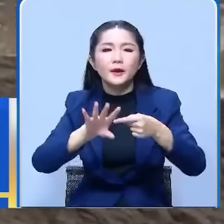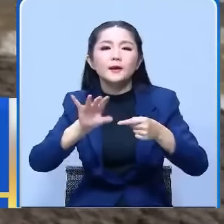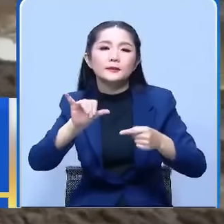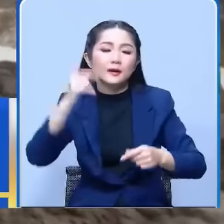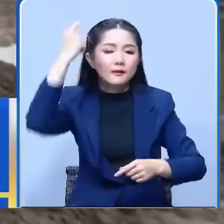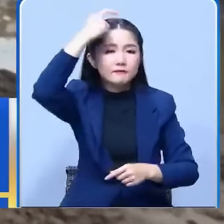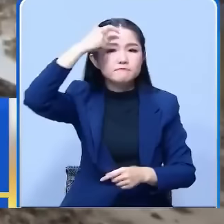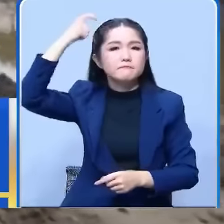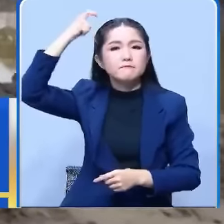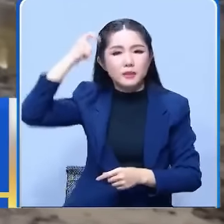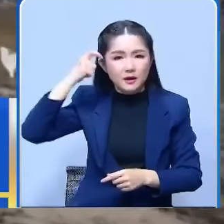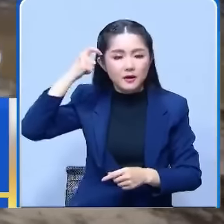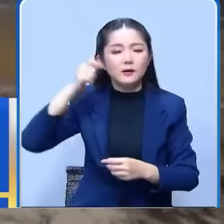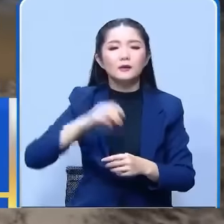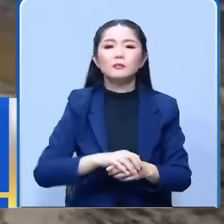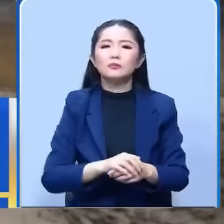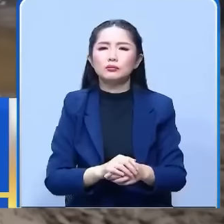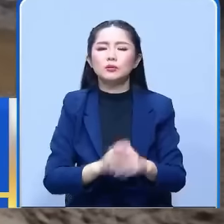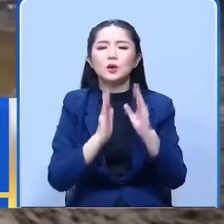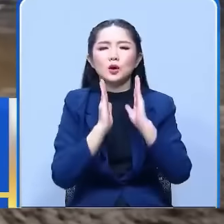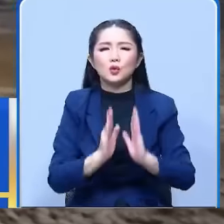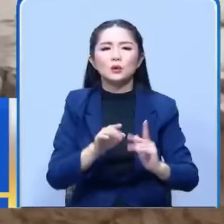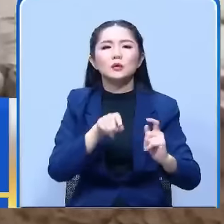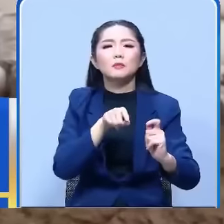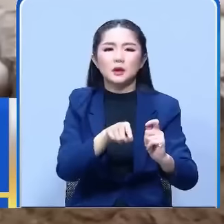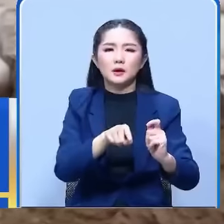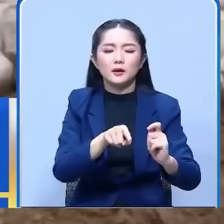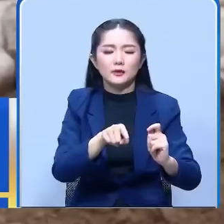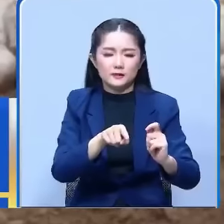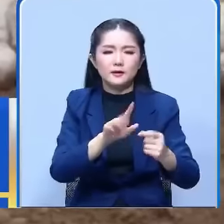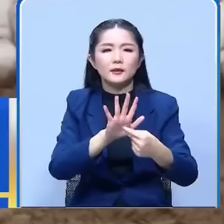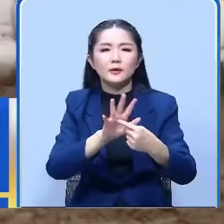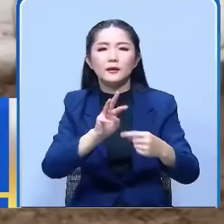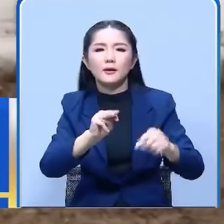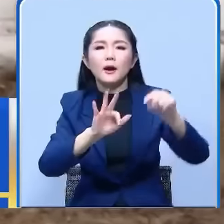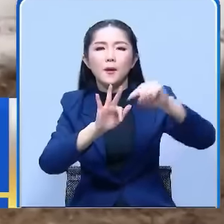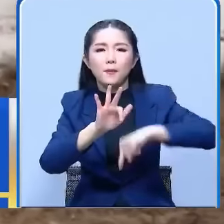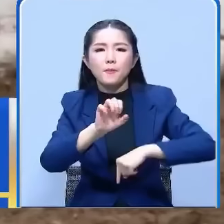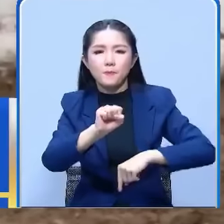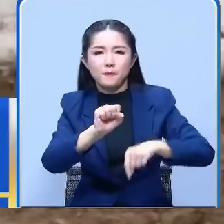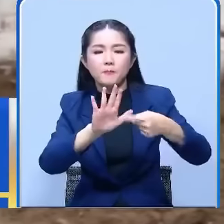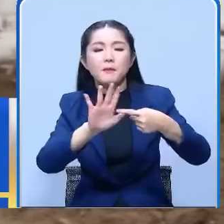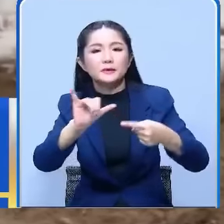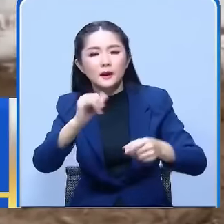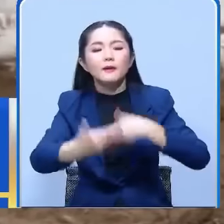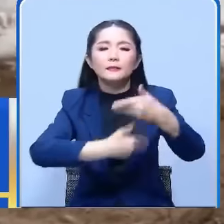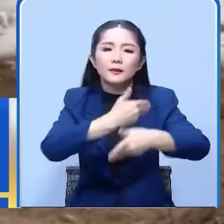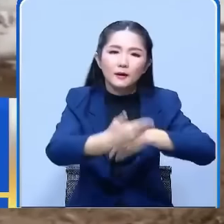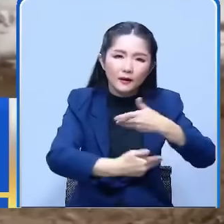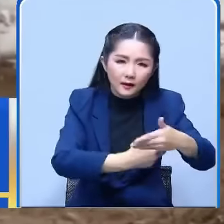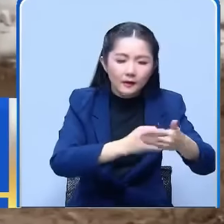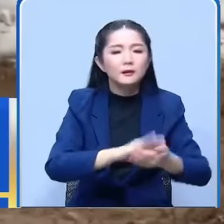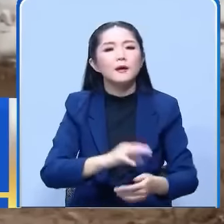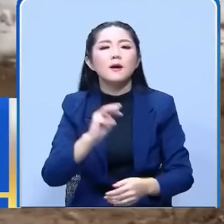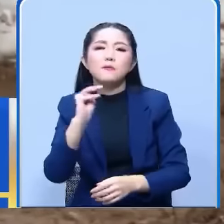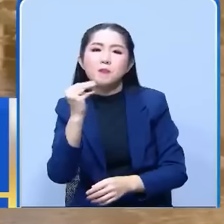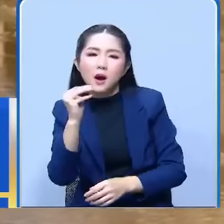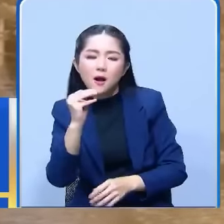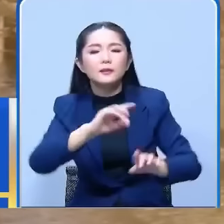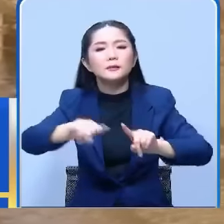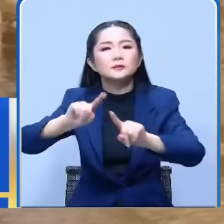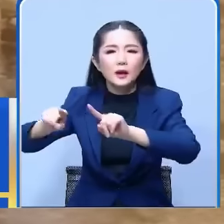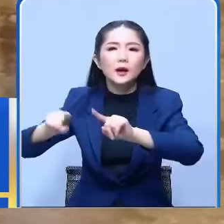านมาชาวแม่สายในบ้านถ้ำผาจมชุมชนสายลมจอยเกาะทรายไม้ลุงขนและชุมชนเหมื